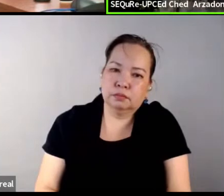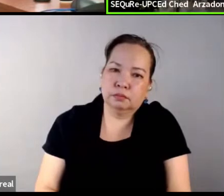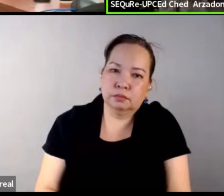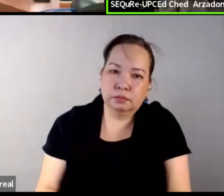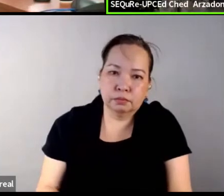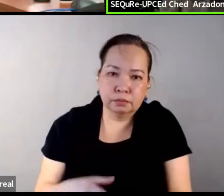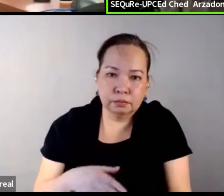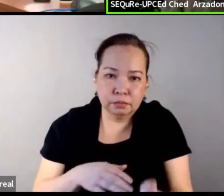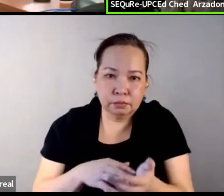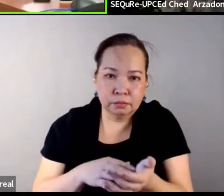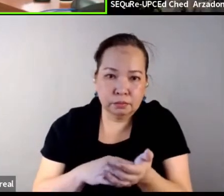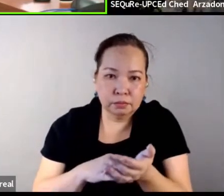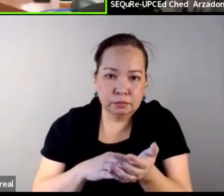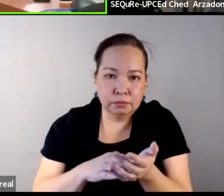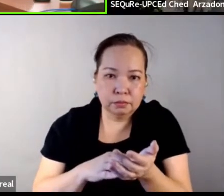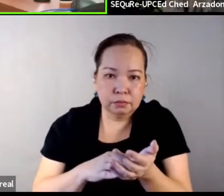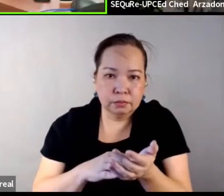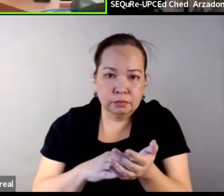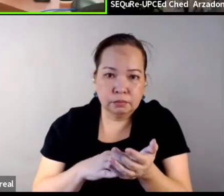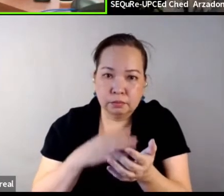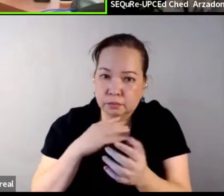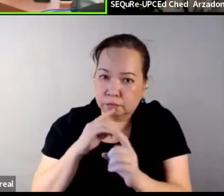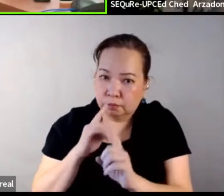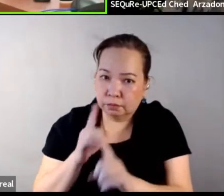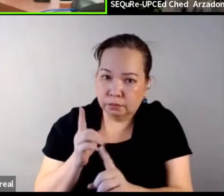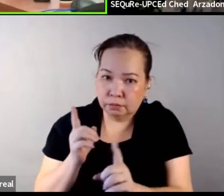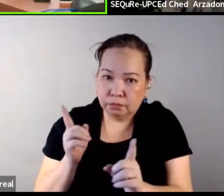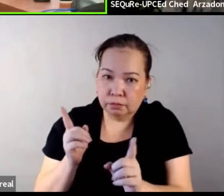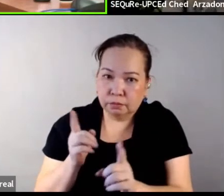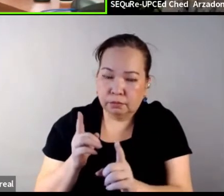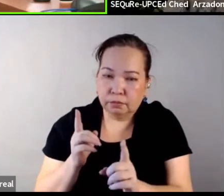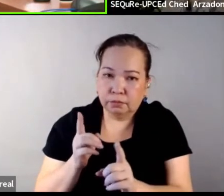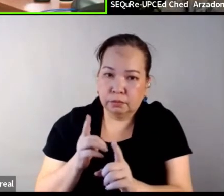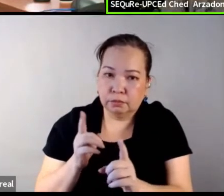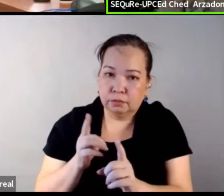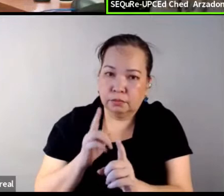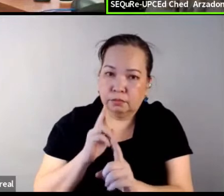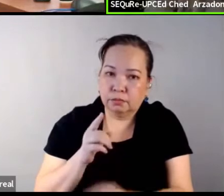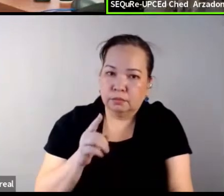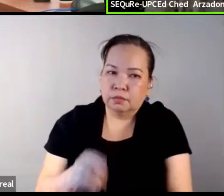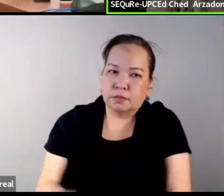Mr. Chair, can I respond quickly? Yes.